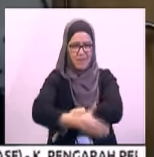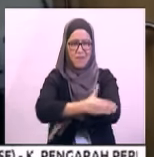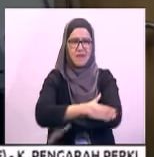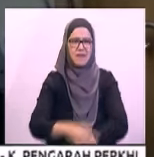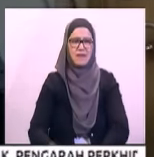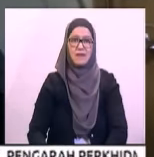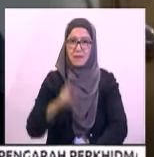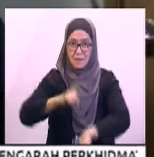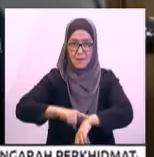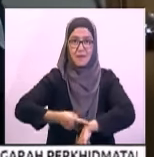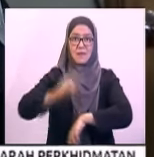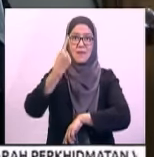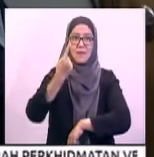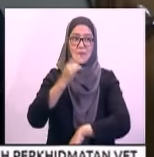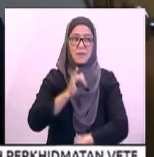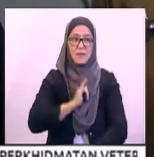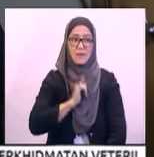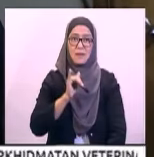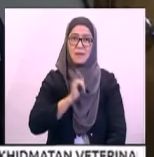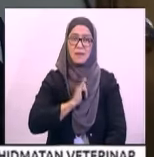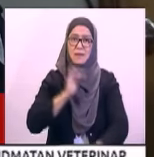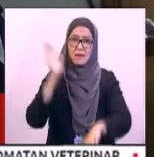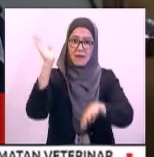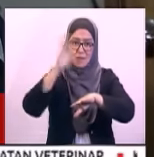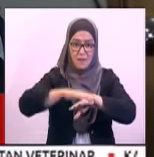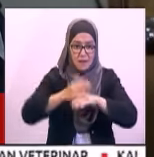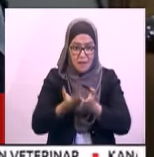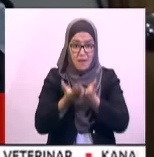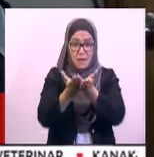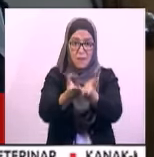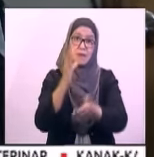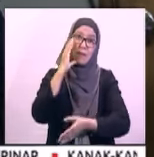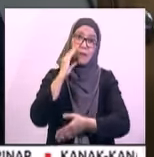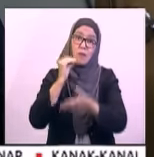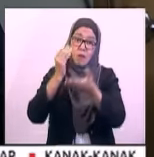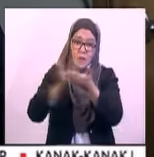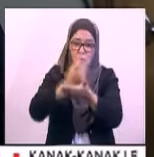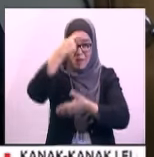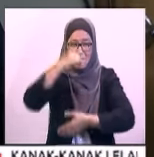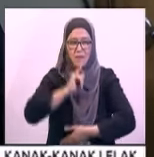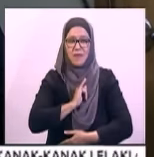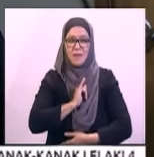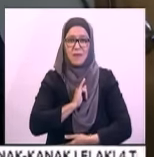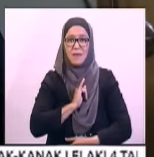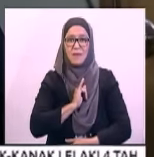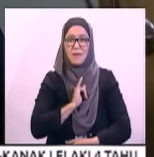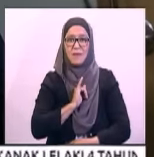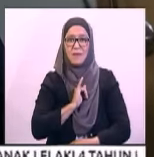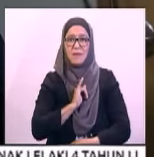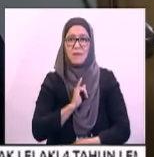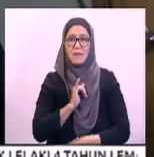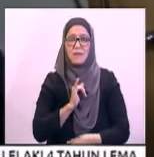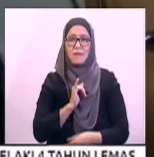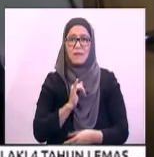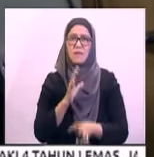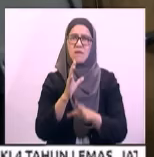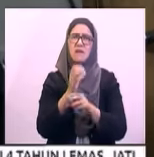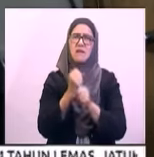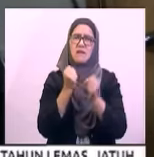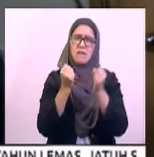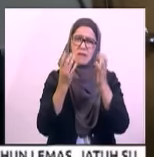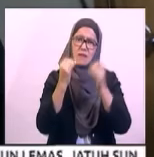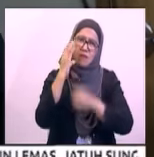Kali pertama. Raya dekat atas kapal merupakan satu pengalaman baru lah bagi saya. Dan dah dapat banyak